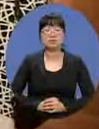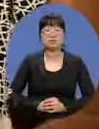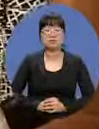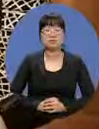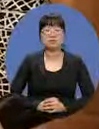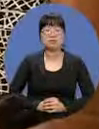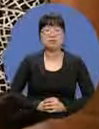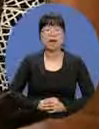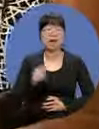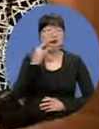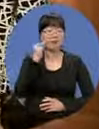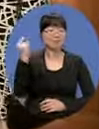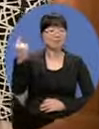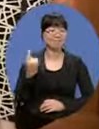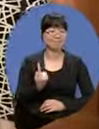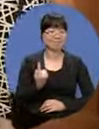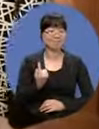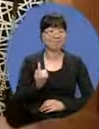엄마 왔다.